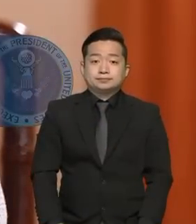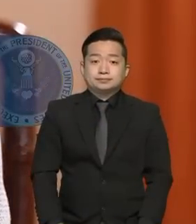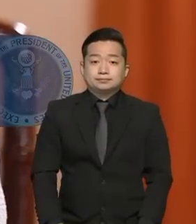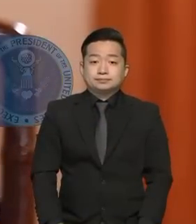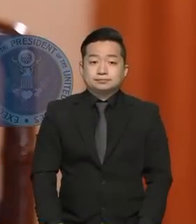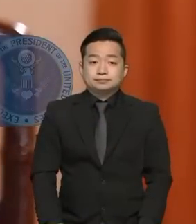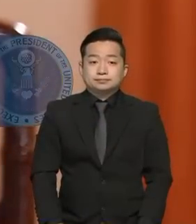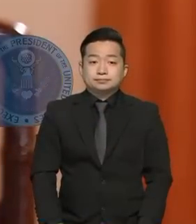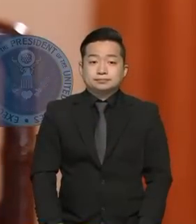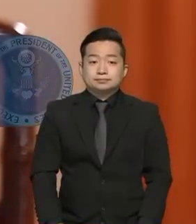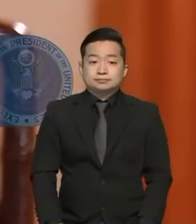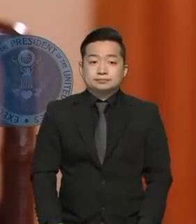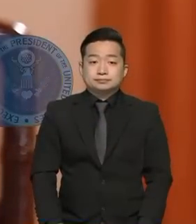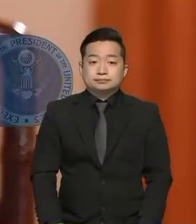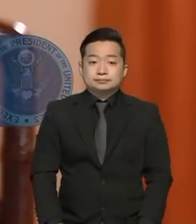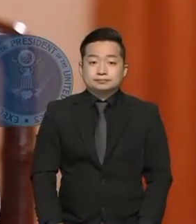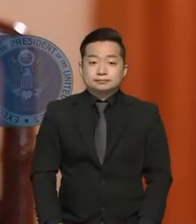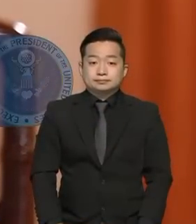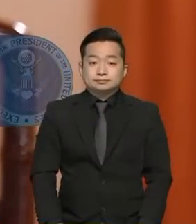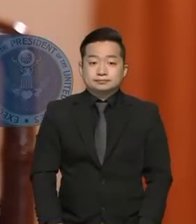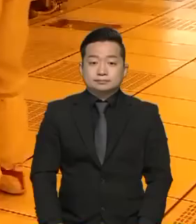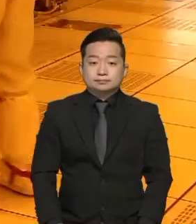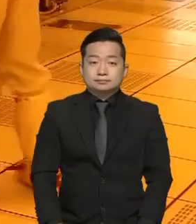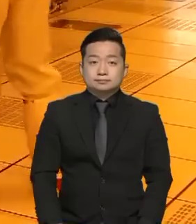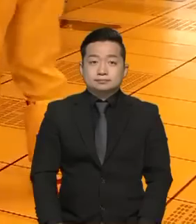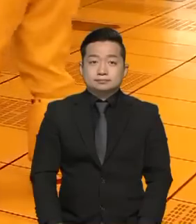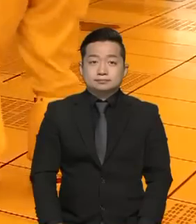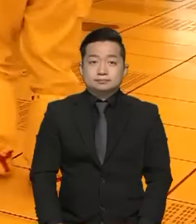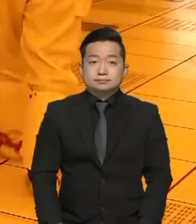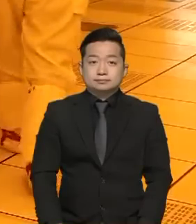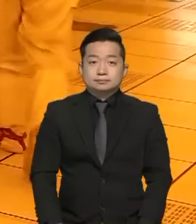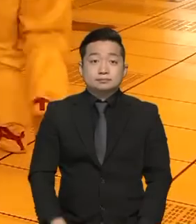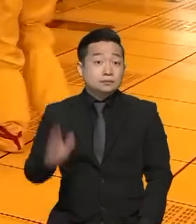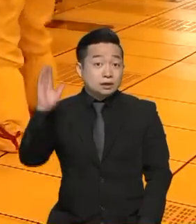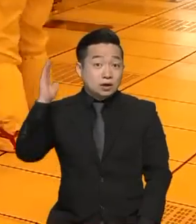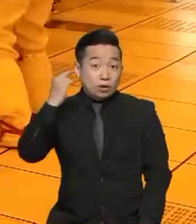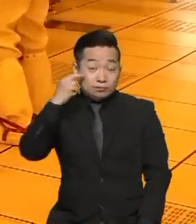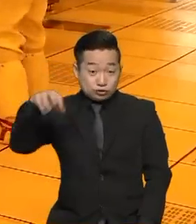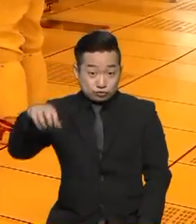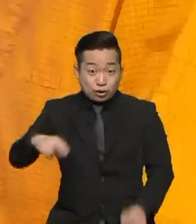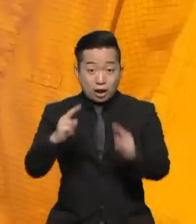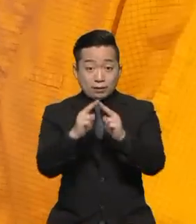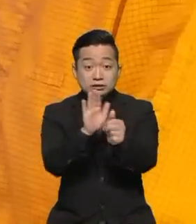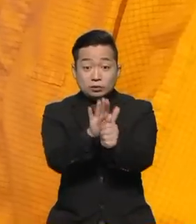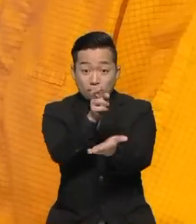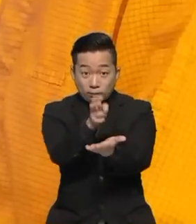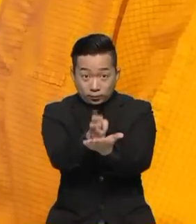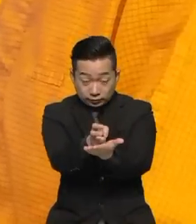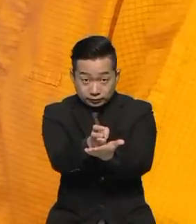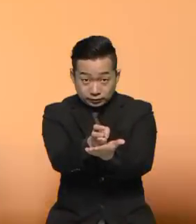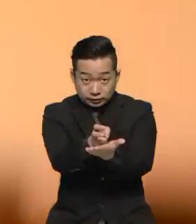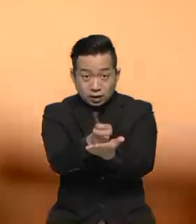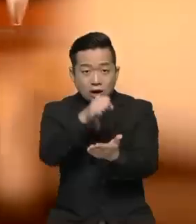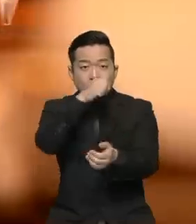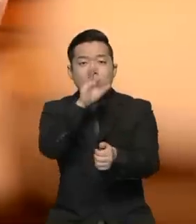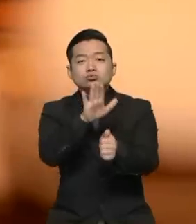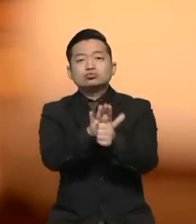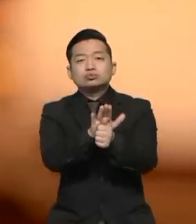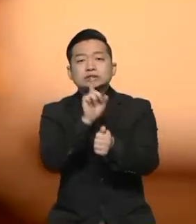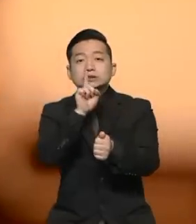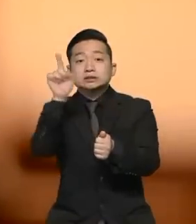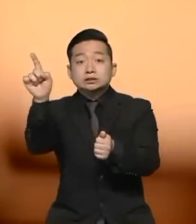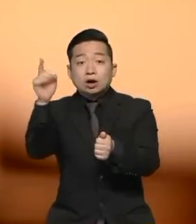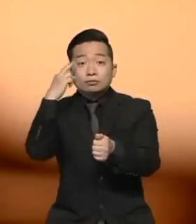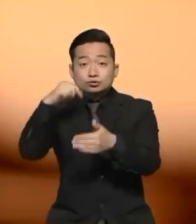to correct for these vulnerabilities. 하지만 최근 미국의 반도체 지원법은 보조금을 신청하는